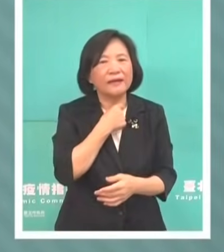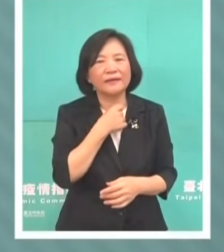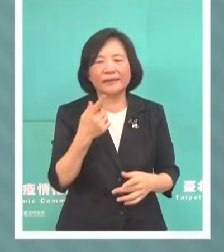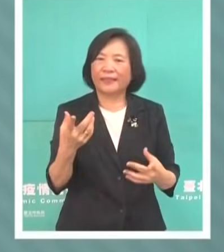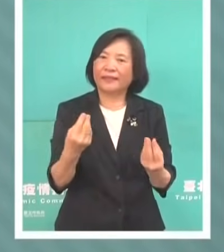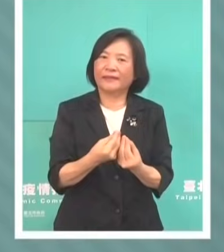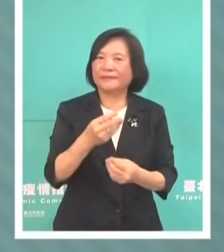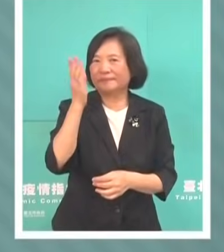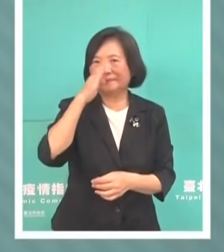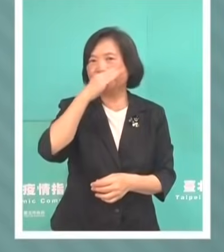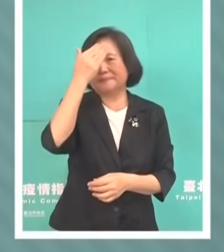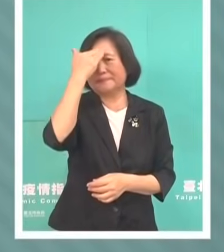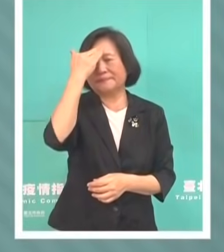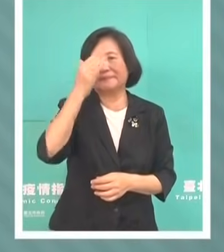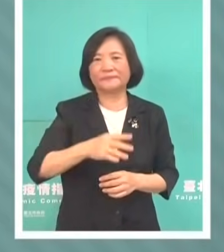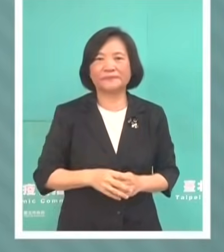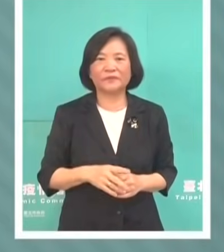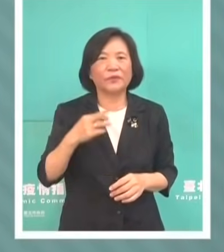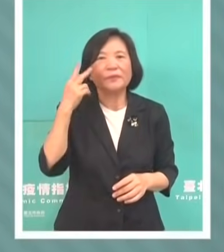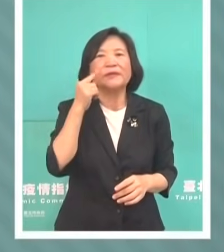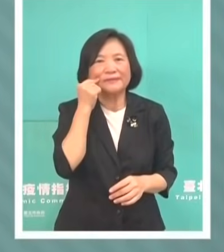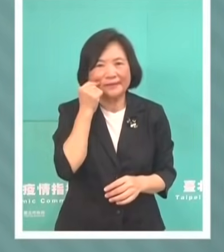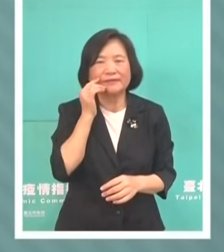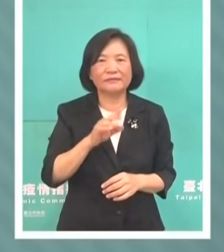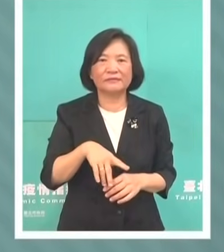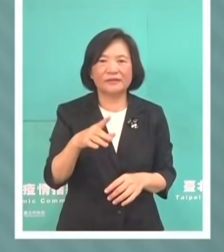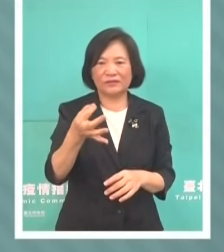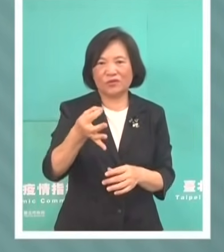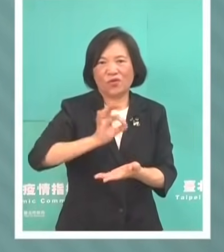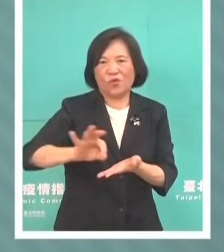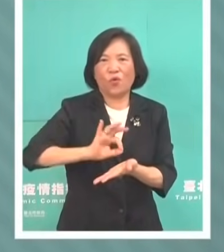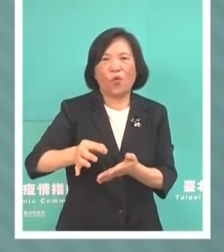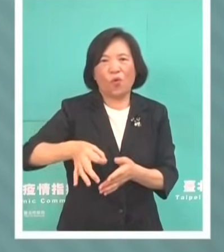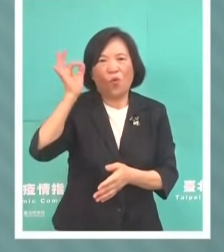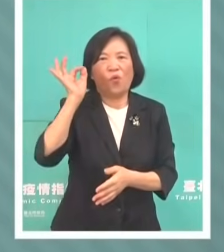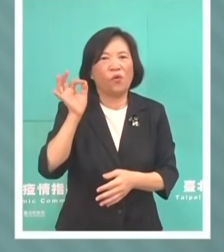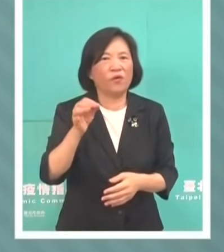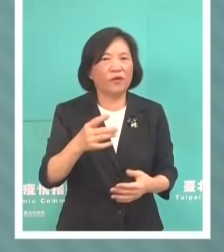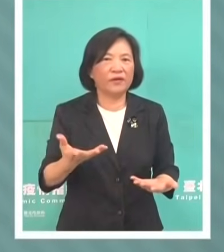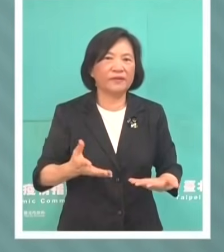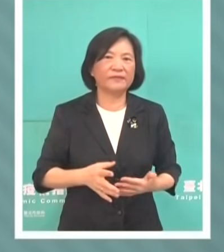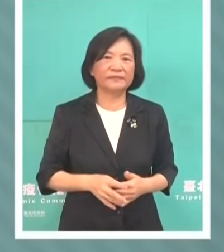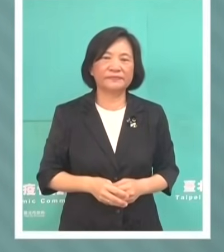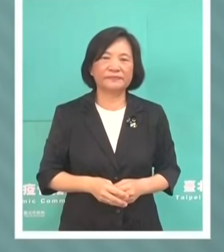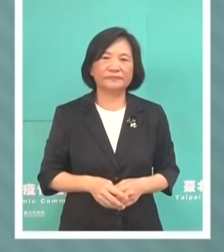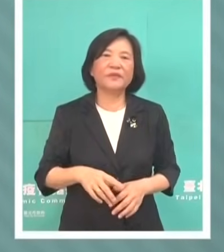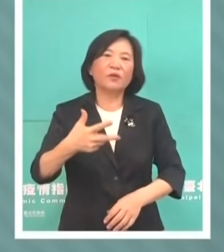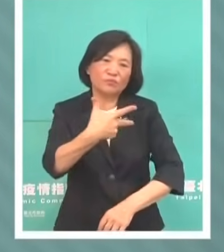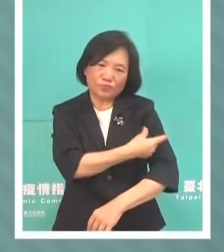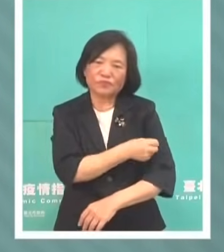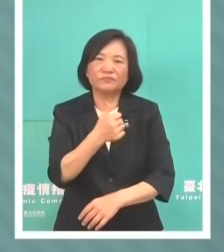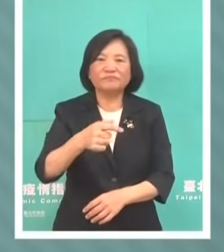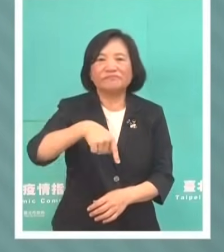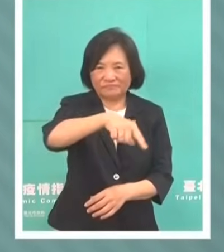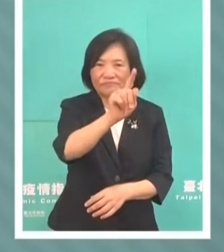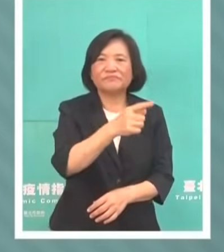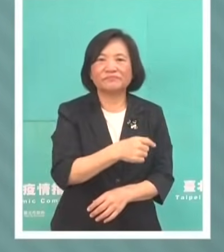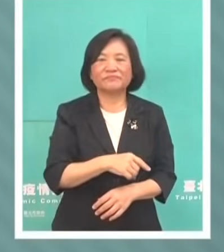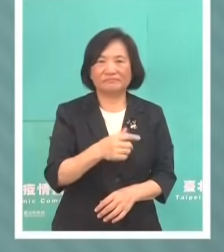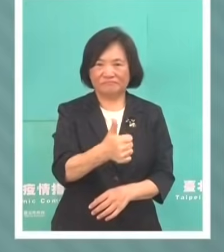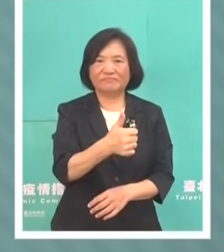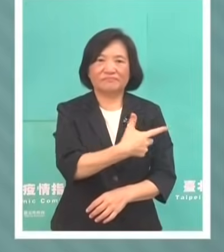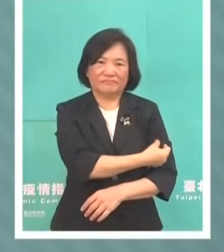是有实务上的困难，而且成本太高了哈。所以原则上是尽量去打疫苗。那